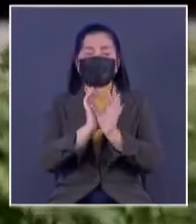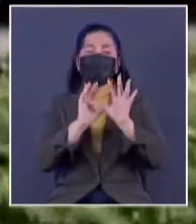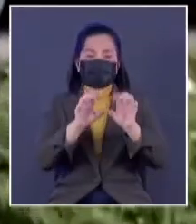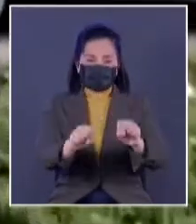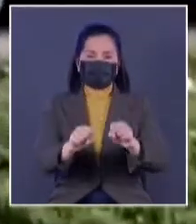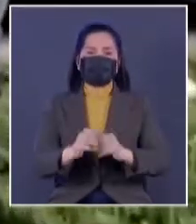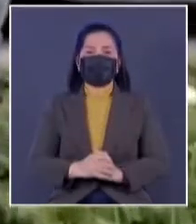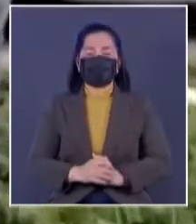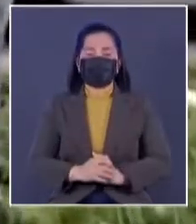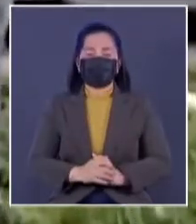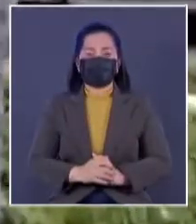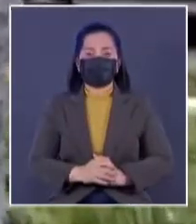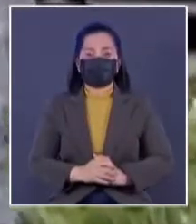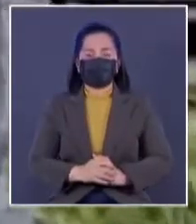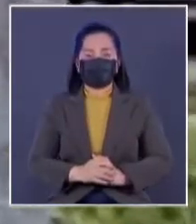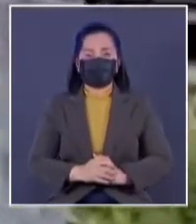นะครับ